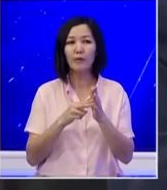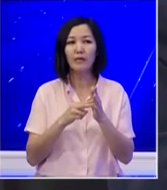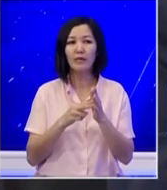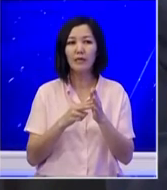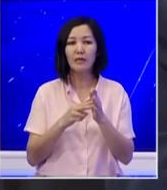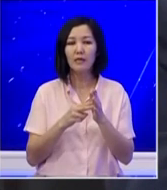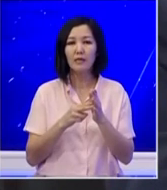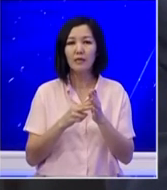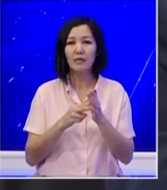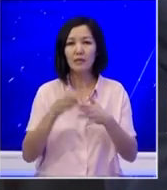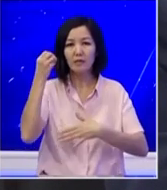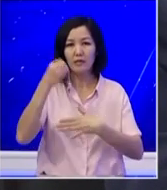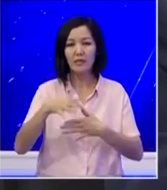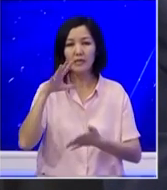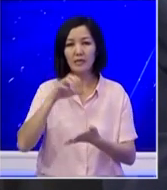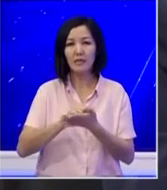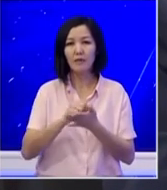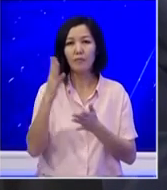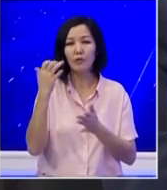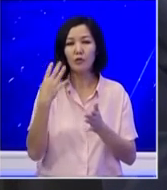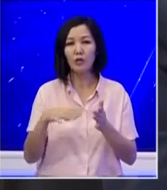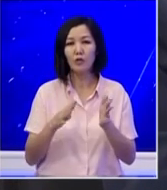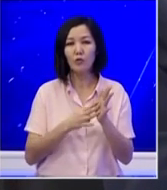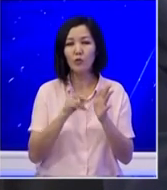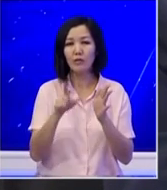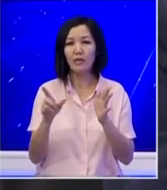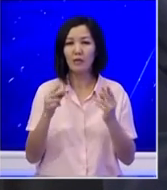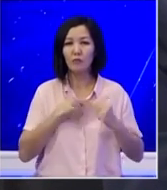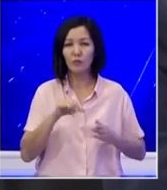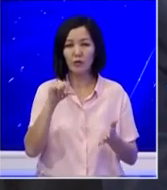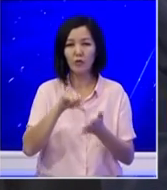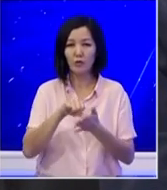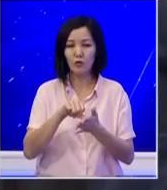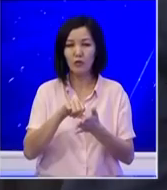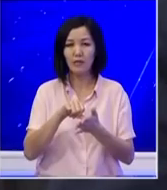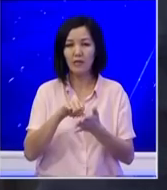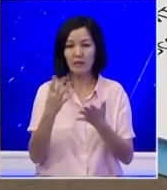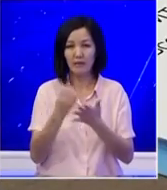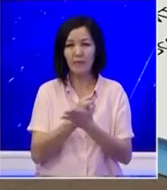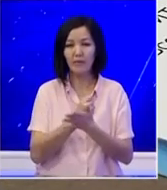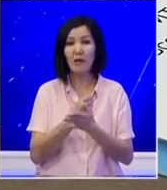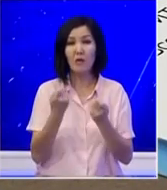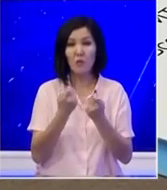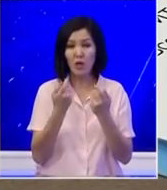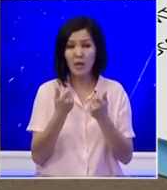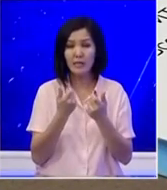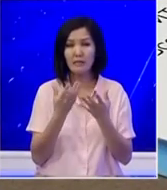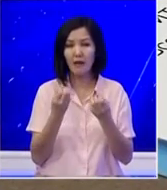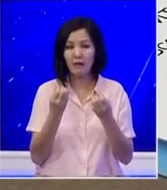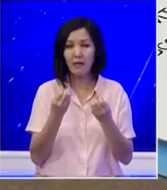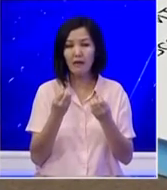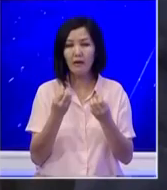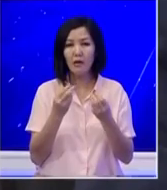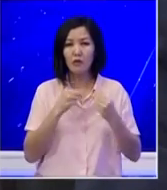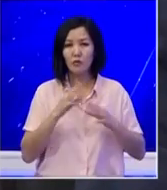жаңағы центр занятостан 549 адам жұмысқа тұрғызылды подрядчиктерге, бірақ ол аз әрі. Ең бастысы